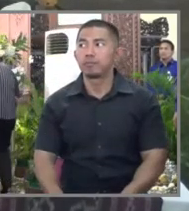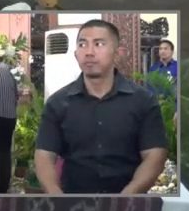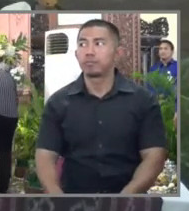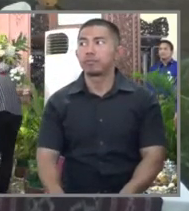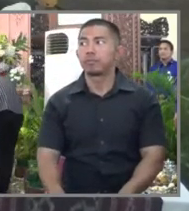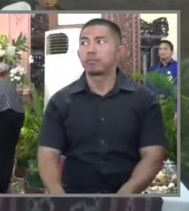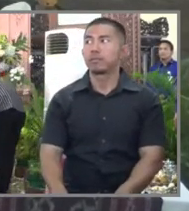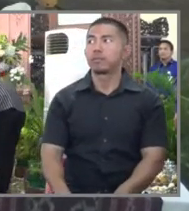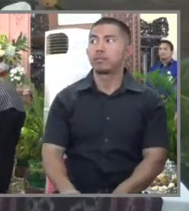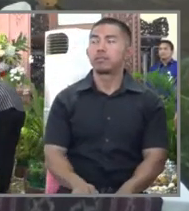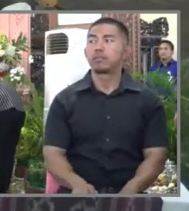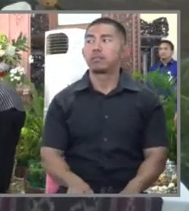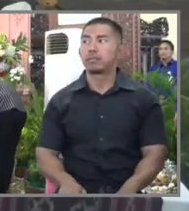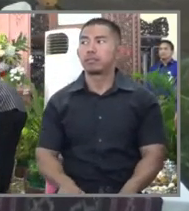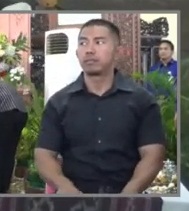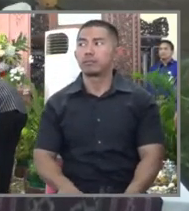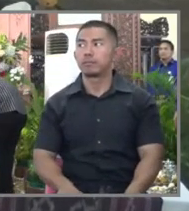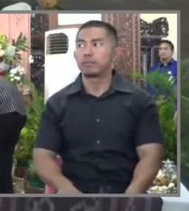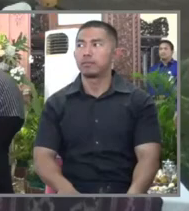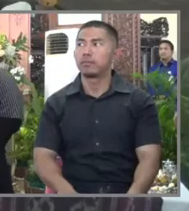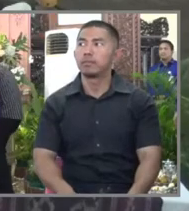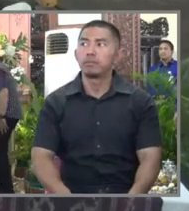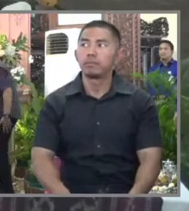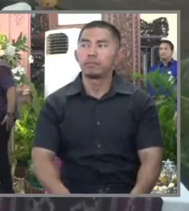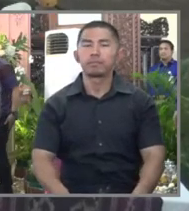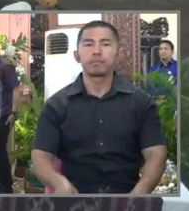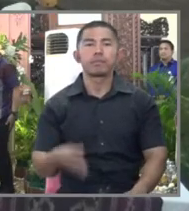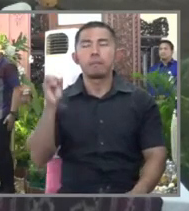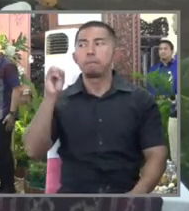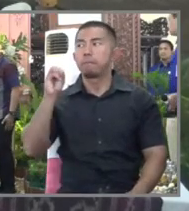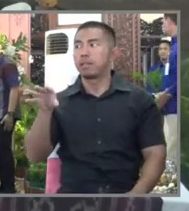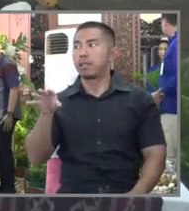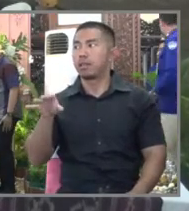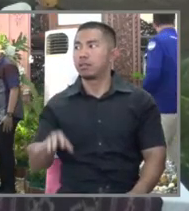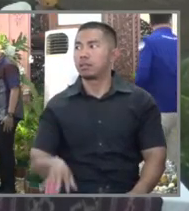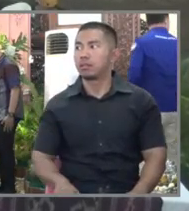Sudah. Padi itu paling rame, luar biasa, ketopraknya.